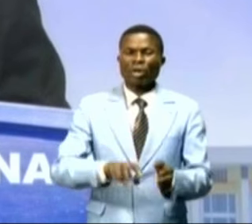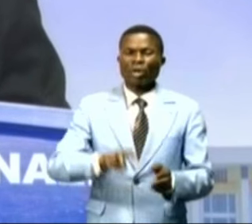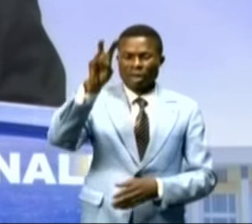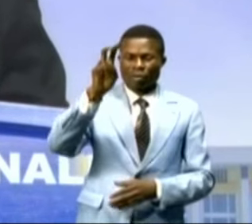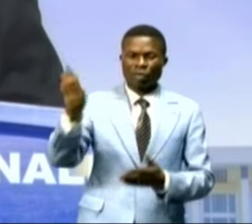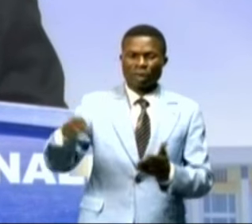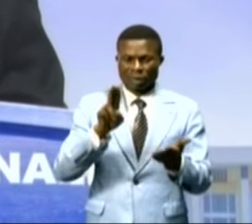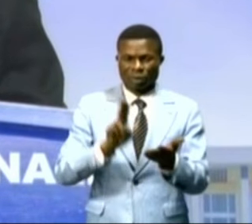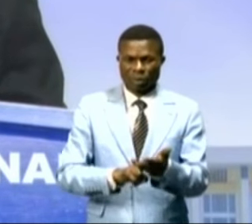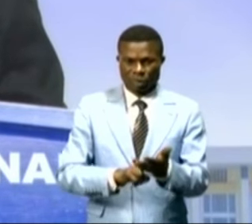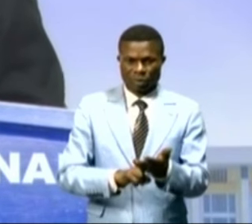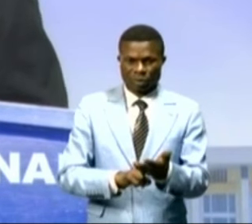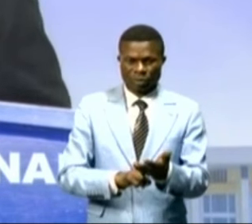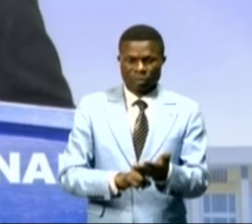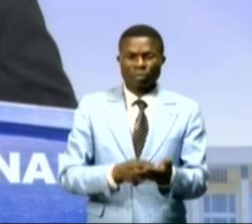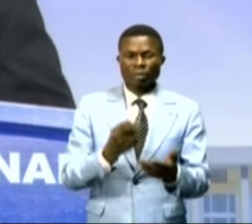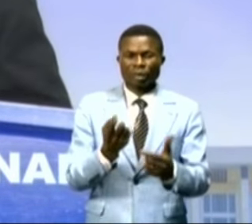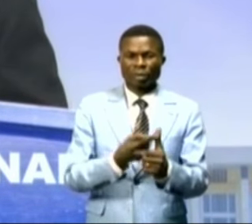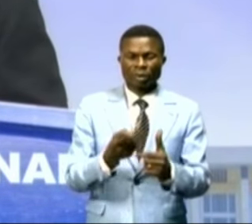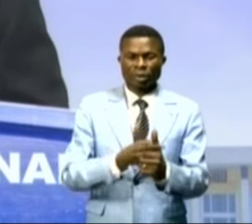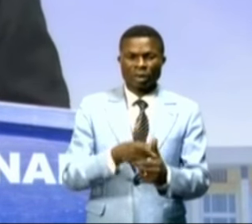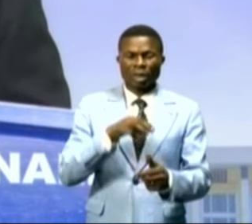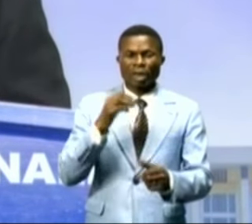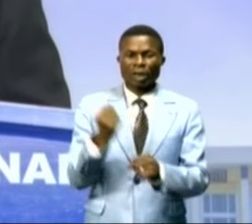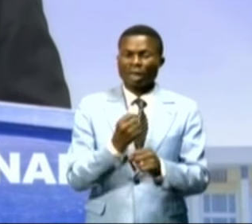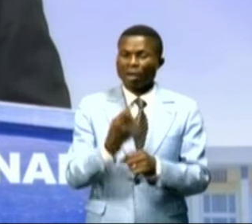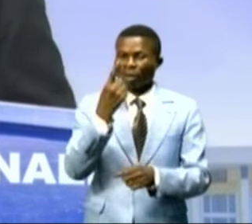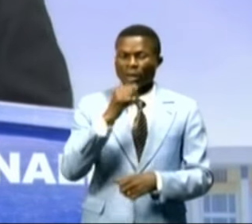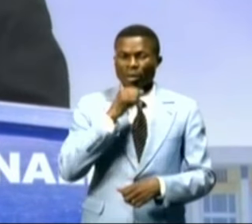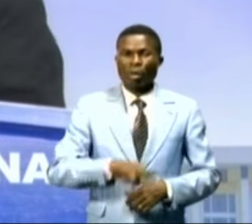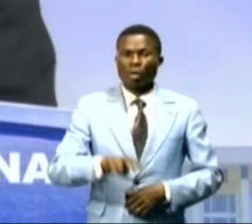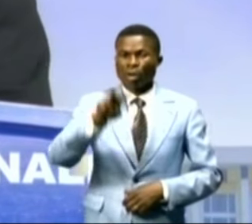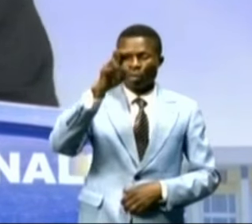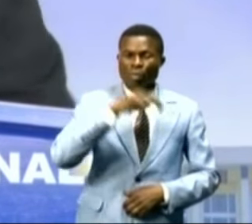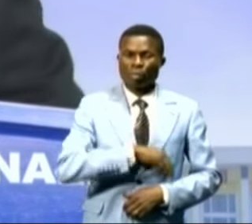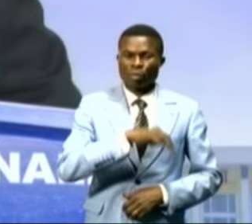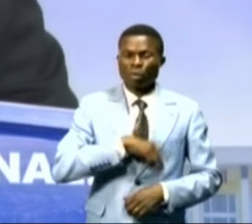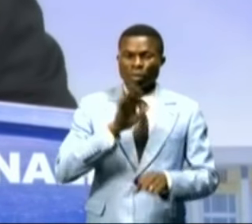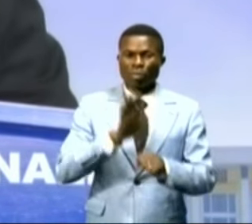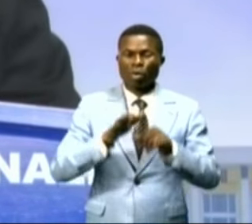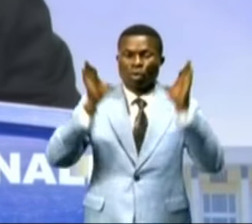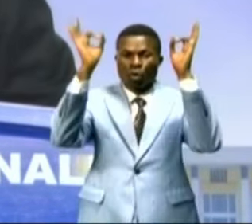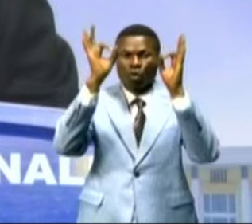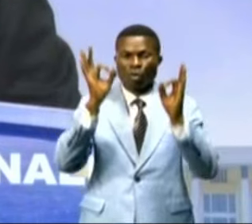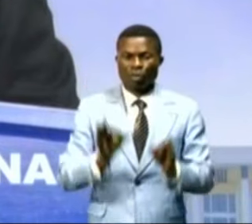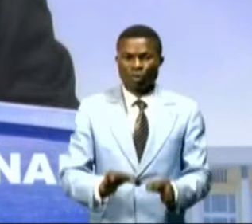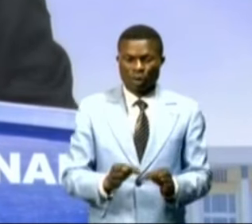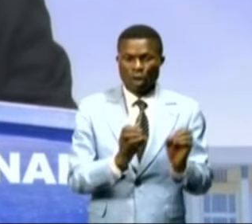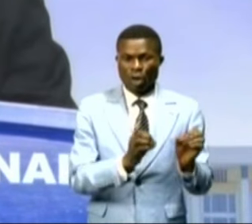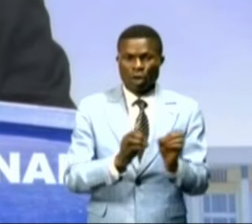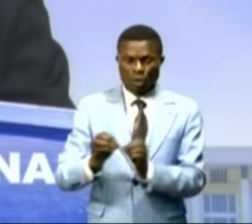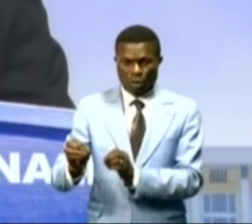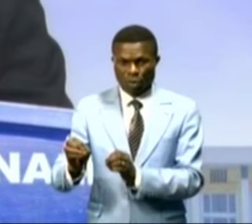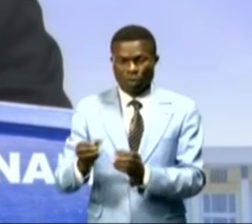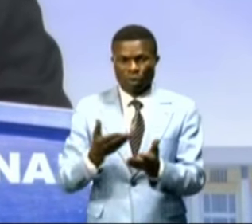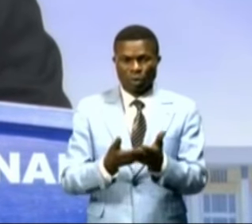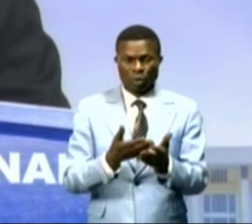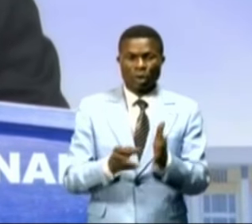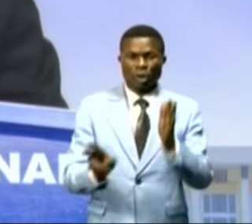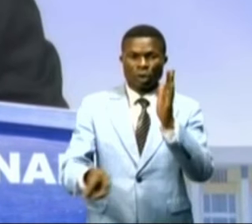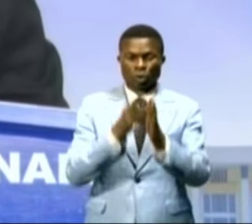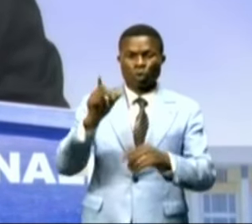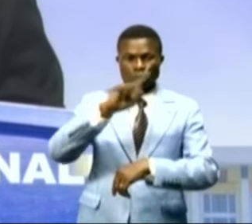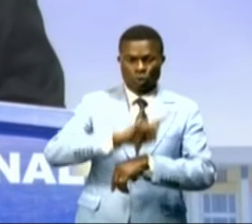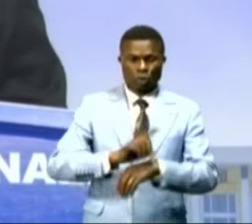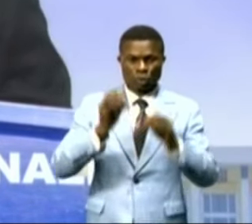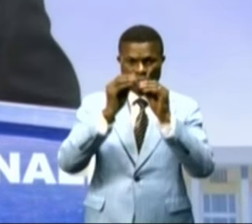noter, c'est qu'il ne s'agit pas de la même mission. C'est plusieurs forums qui vont se tenir sur 12 jours au